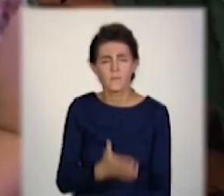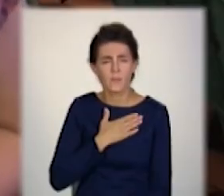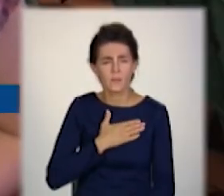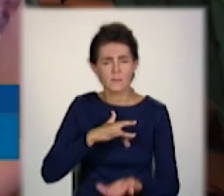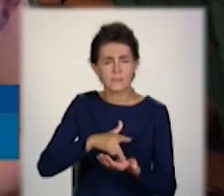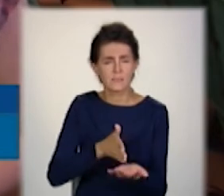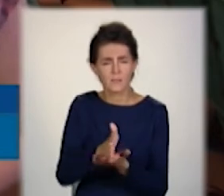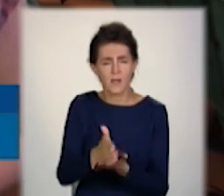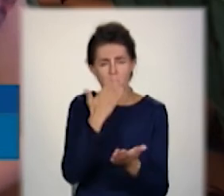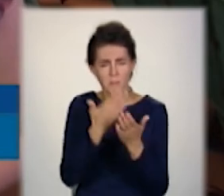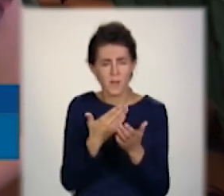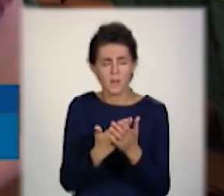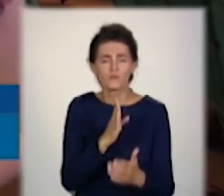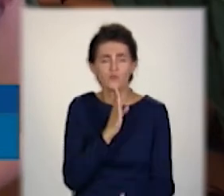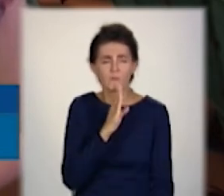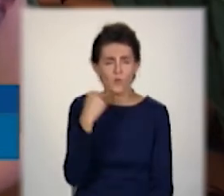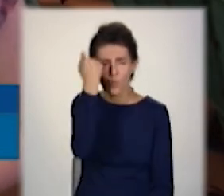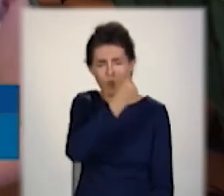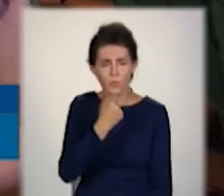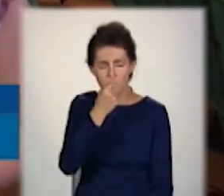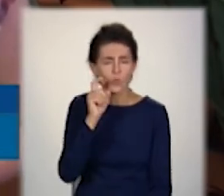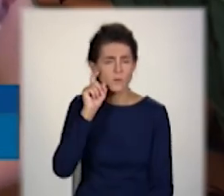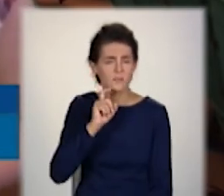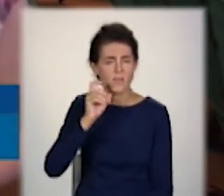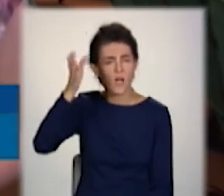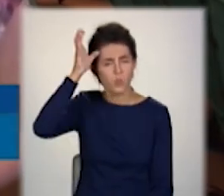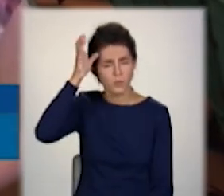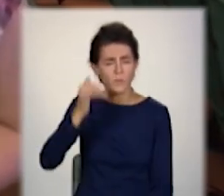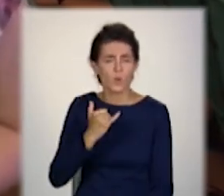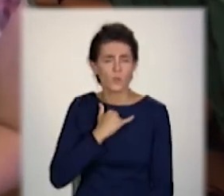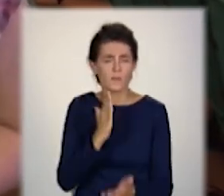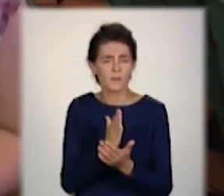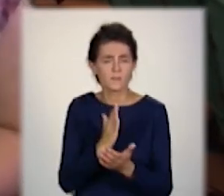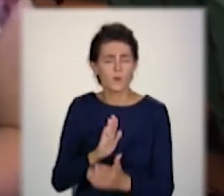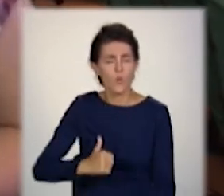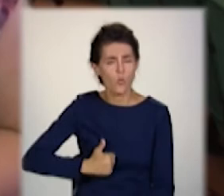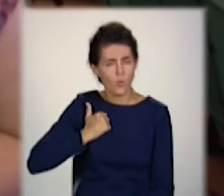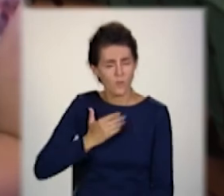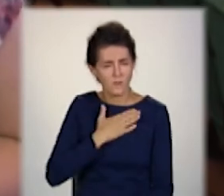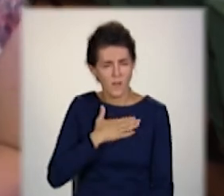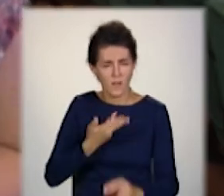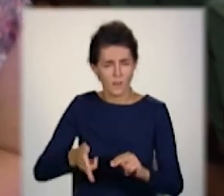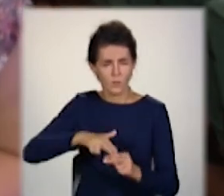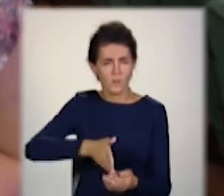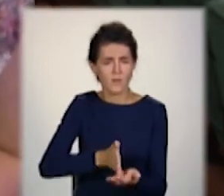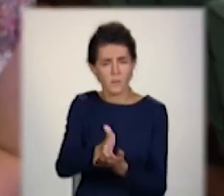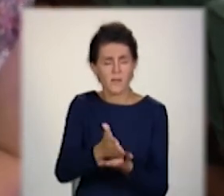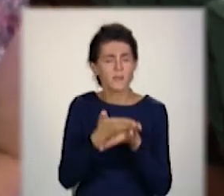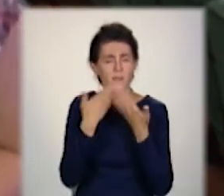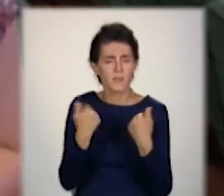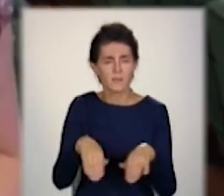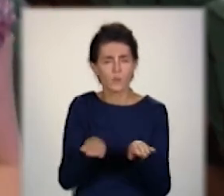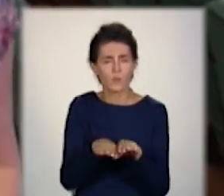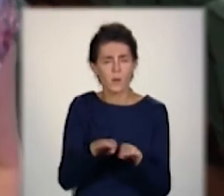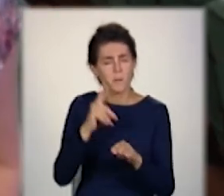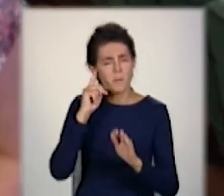показати жіноче обличчя української науки. Показати, що нам є ким пишатися в цій галузі, показати, що немає такого поняття,